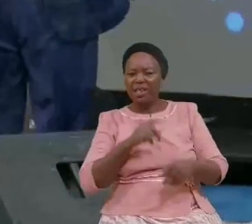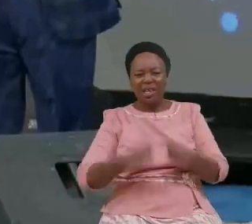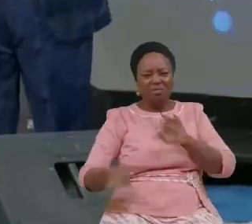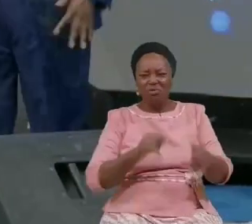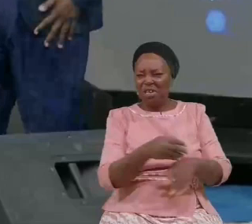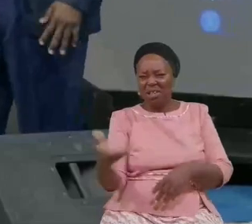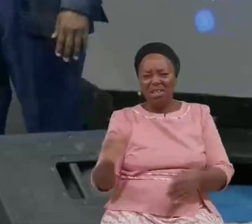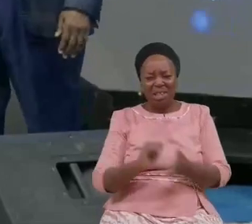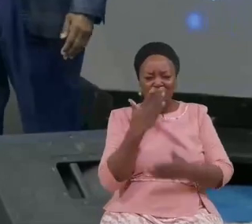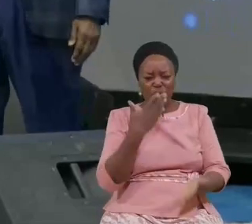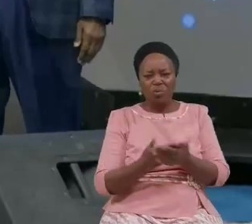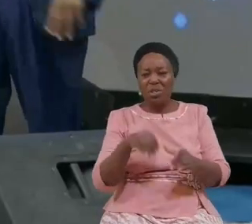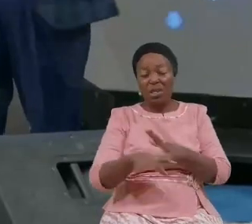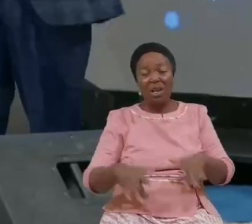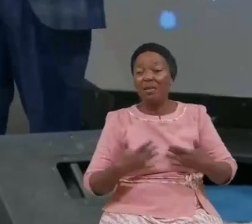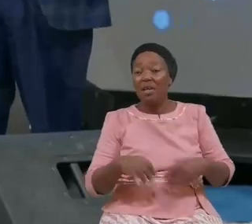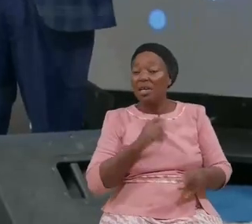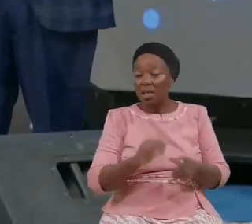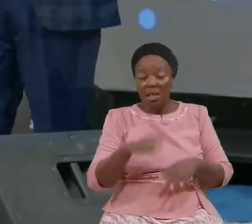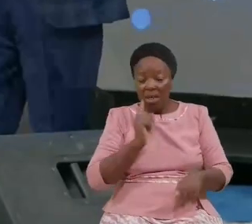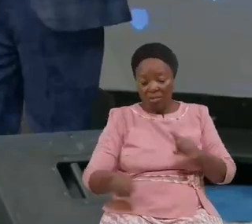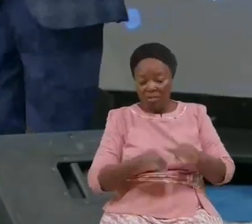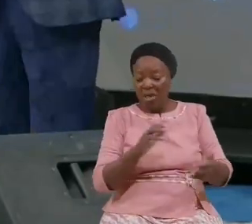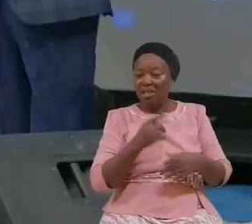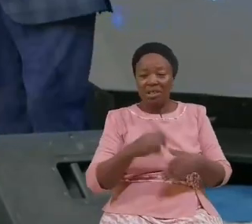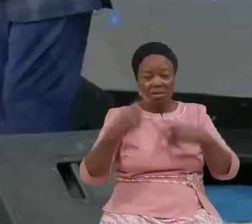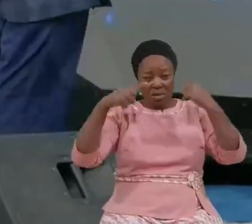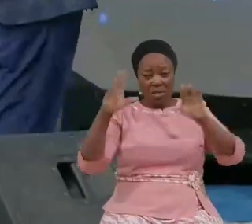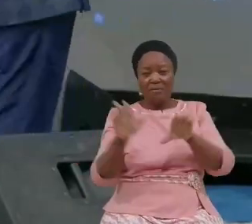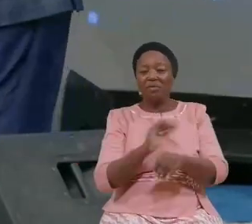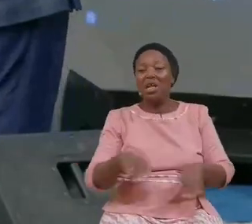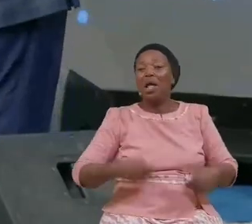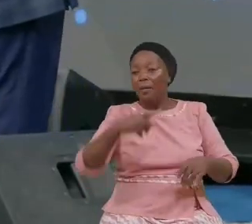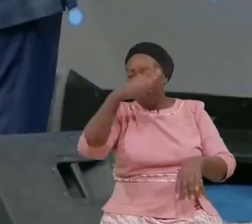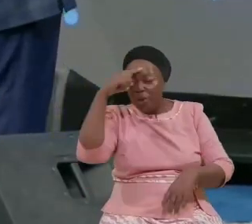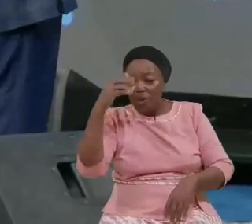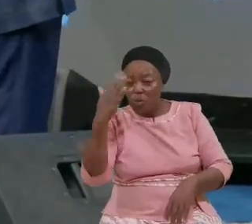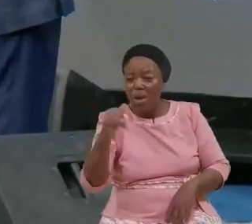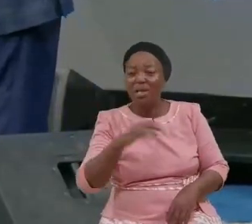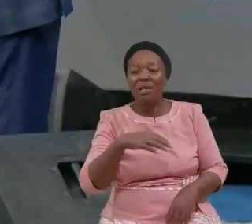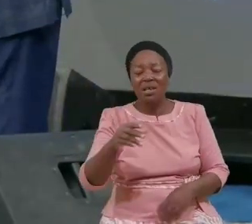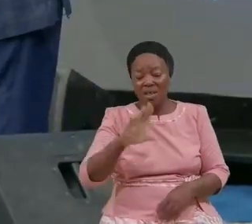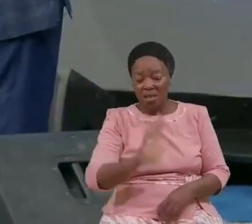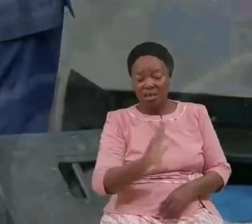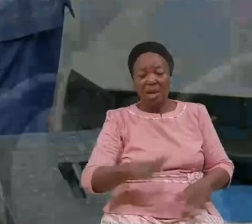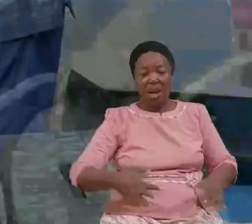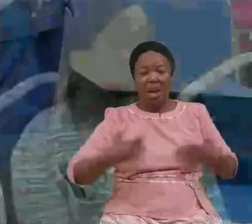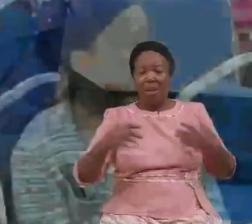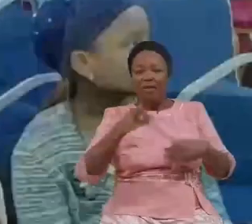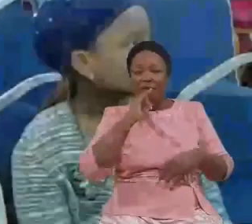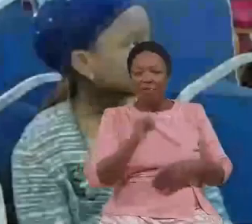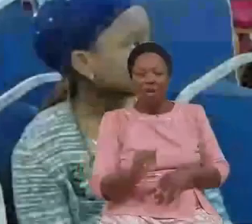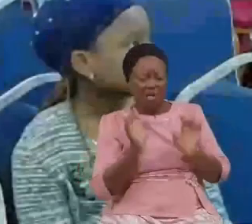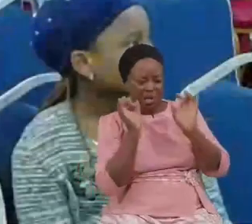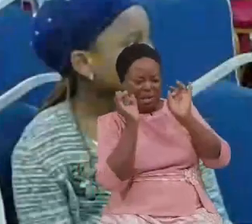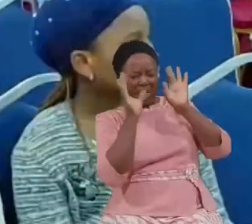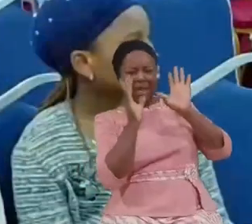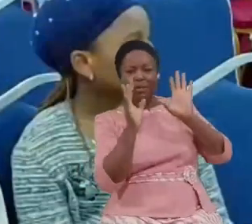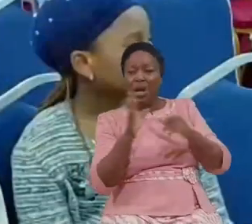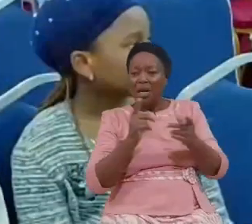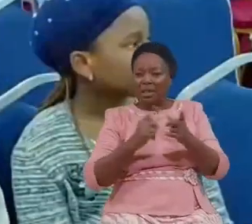substantiel et le fait de rien qui réussissent parce que ça vit une vie de